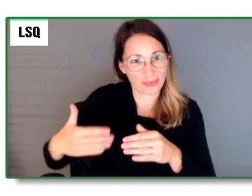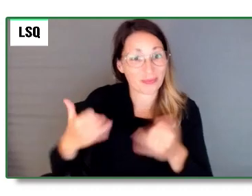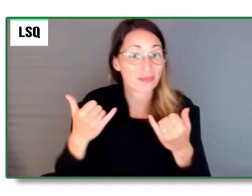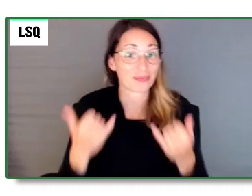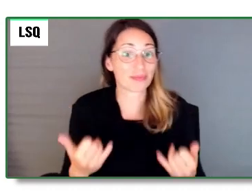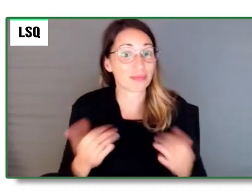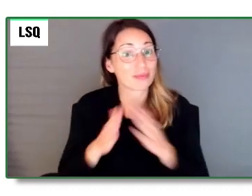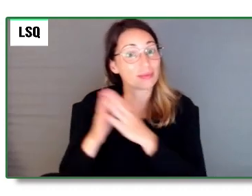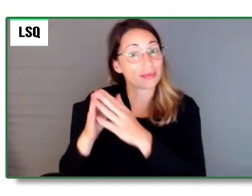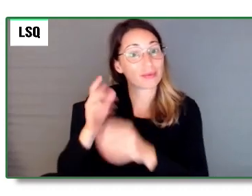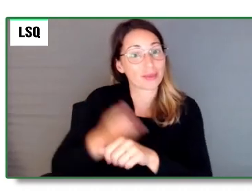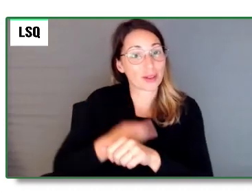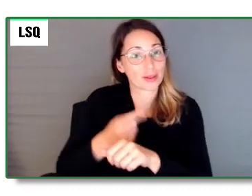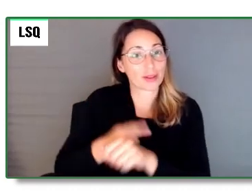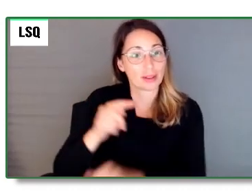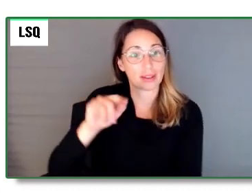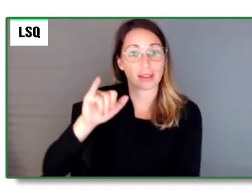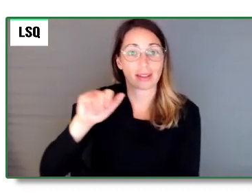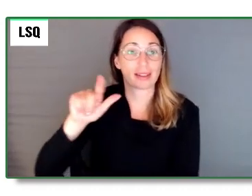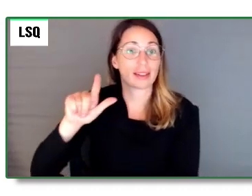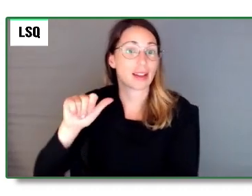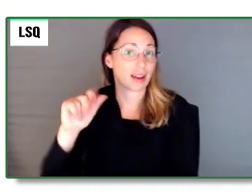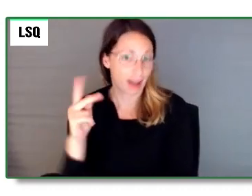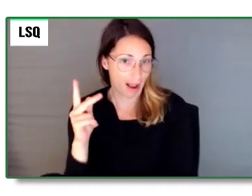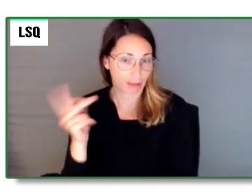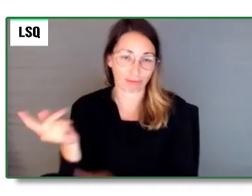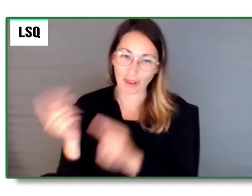Dutta de revenir pour ses mots de clôture.